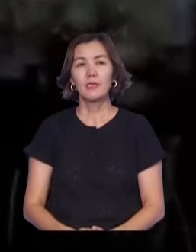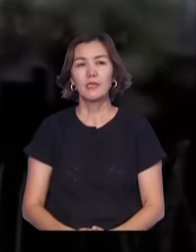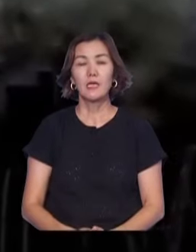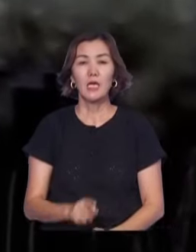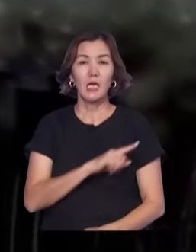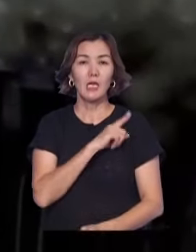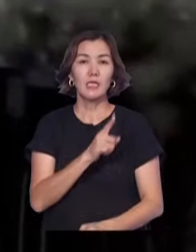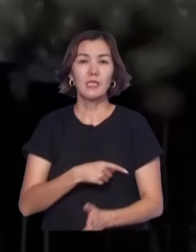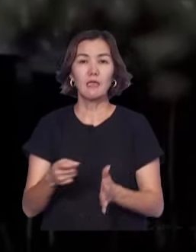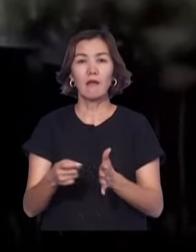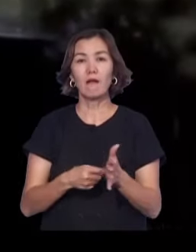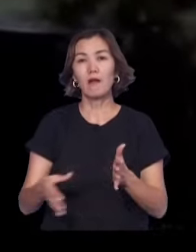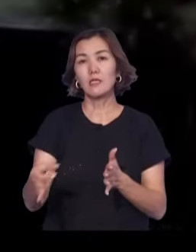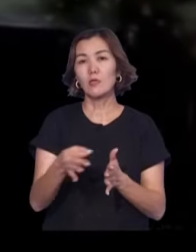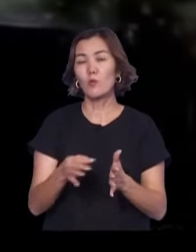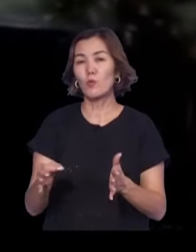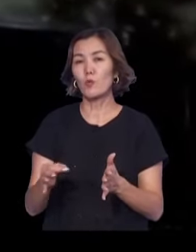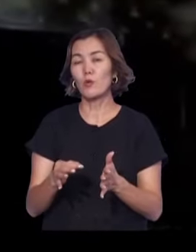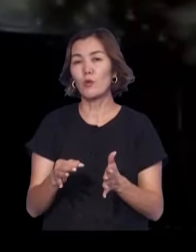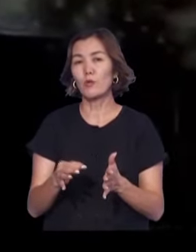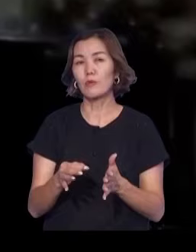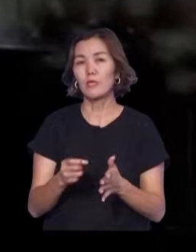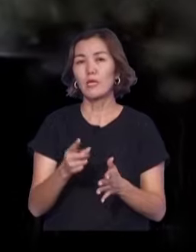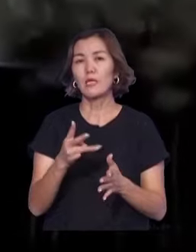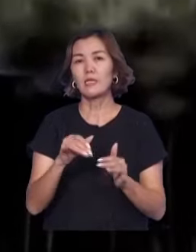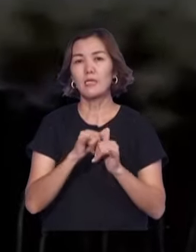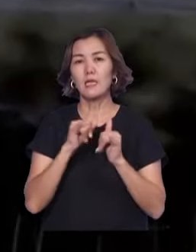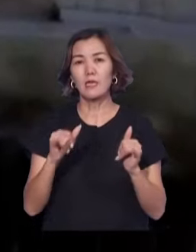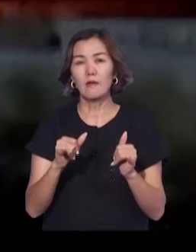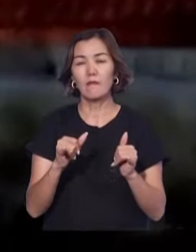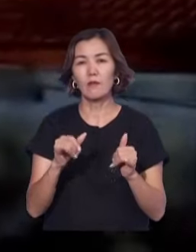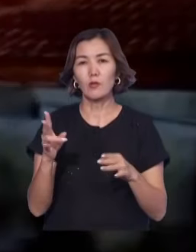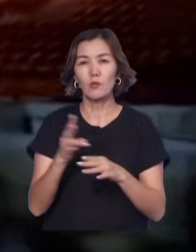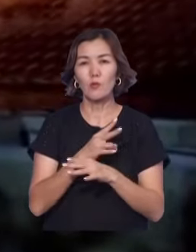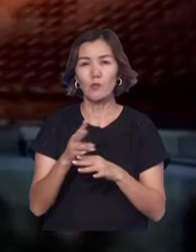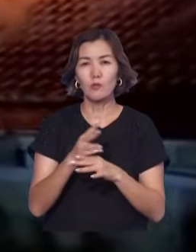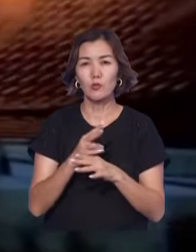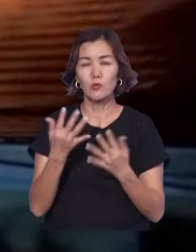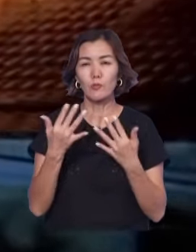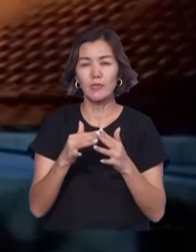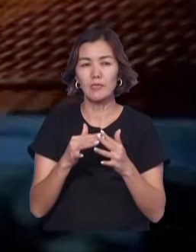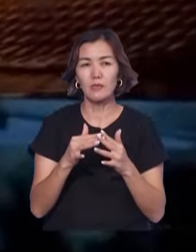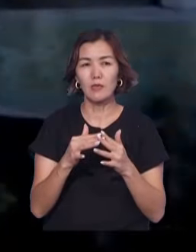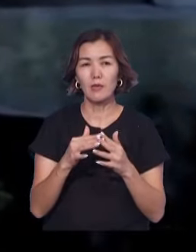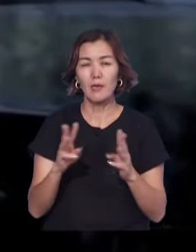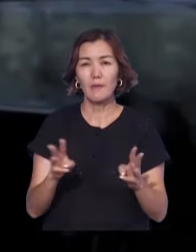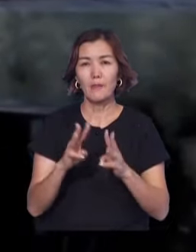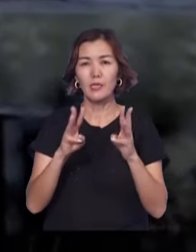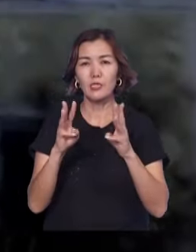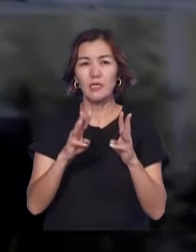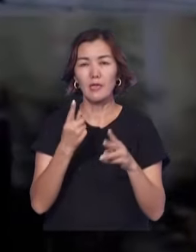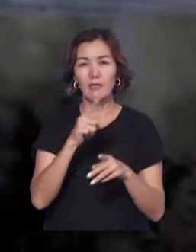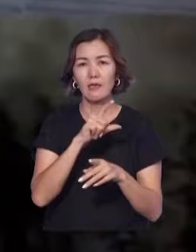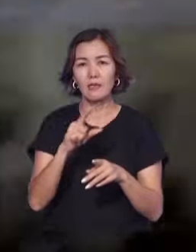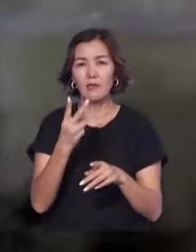Сильный пожар в Карагандинской области уничтожил несколько домов. Ночью в поселке Молодежное Сакаровского района произошло загорание